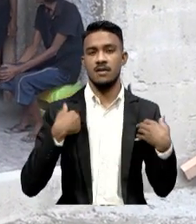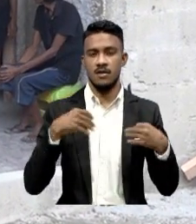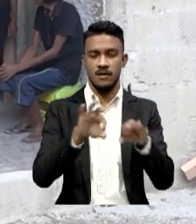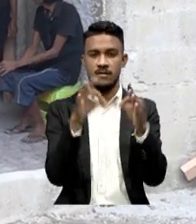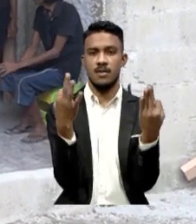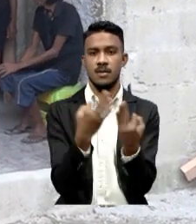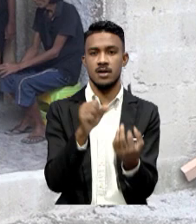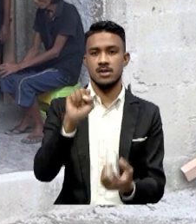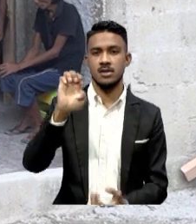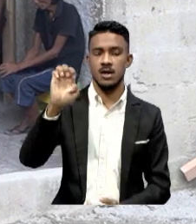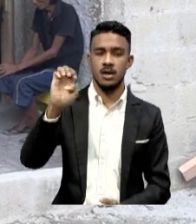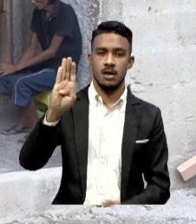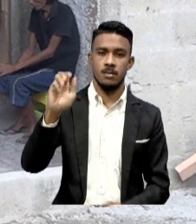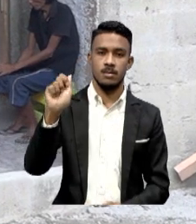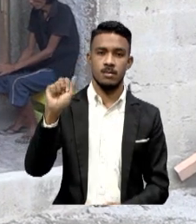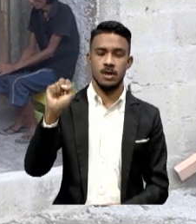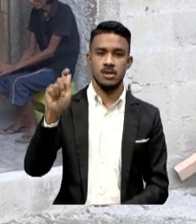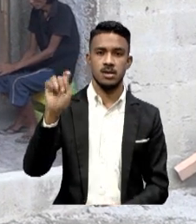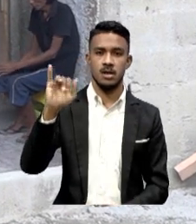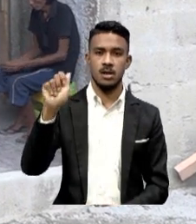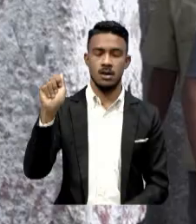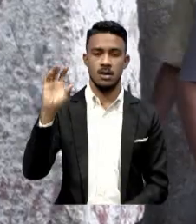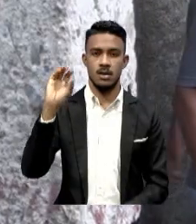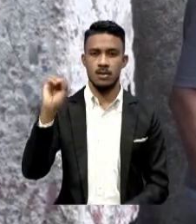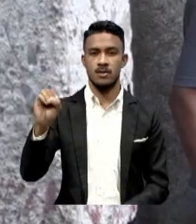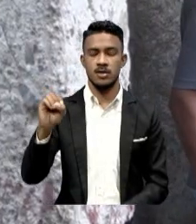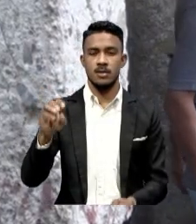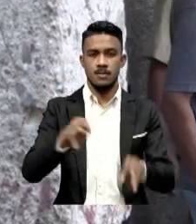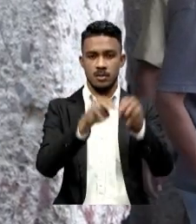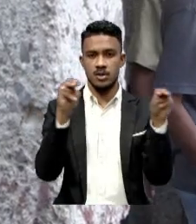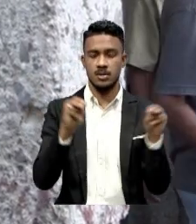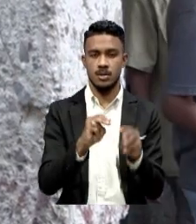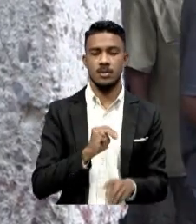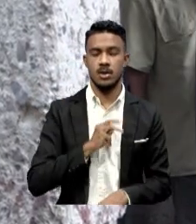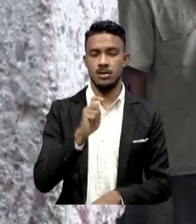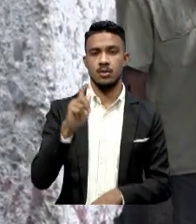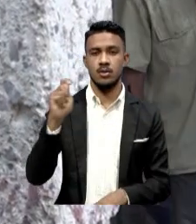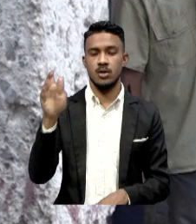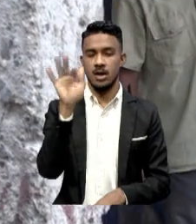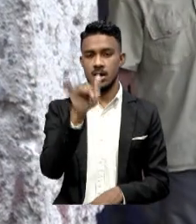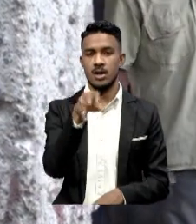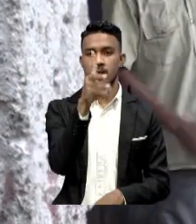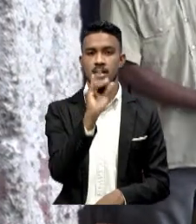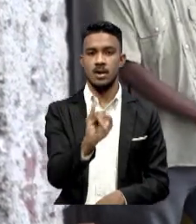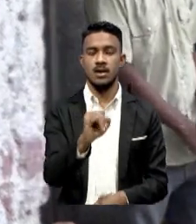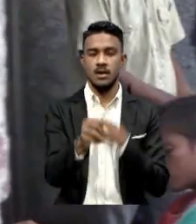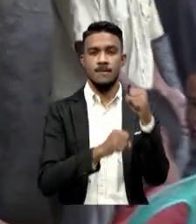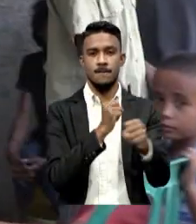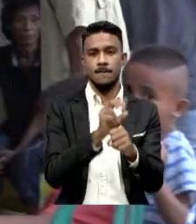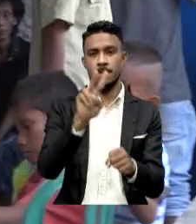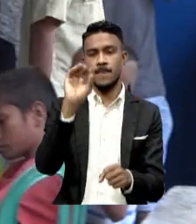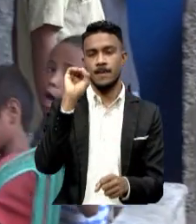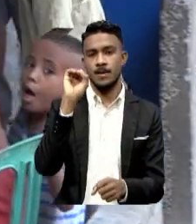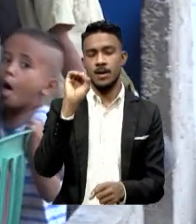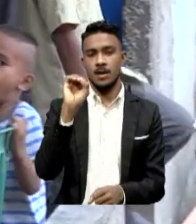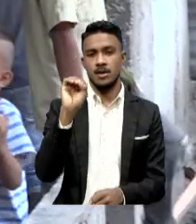Guzmão husi postu administrativo Laleia, municipio Manatutu, no hela iha dili desde tinan rihunida atusia hitunulu